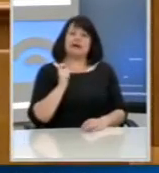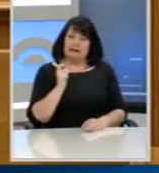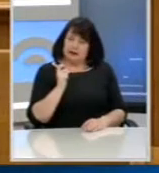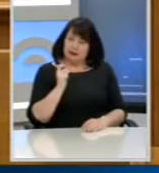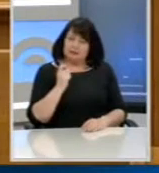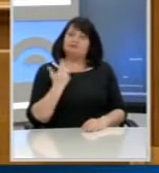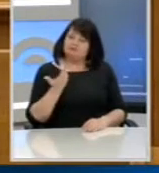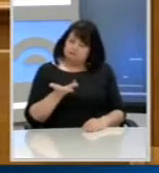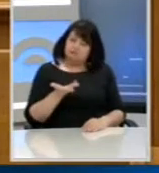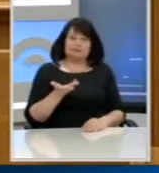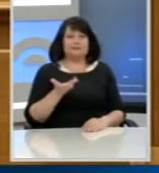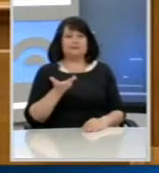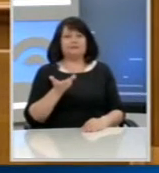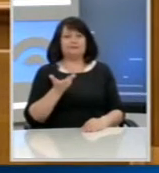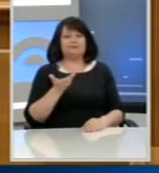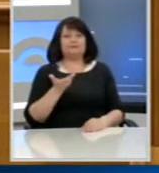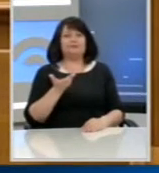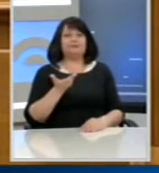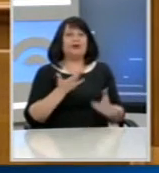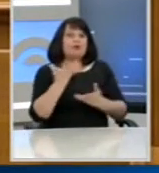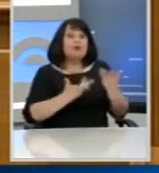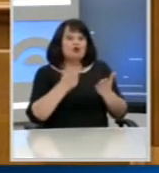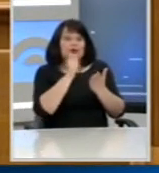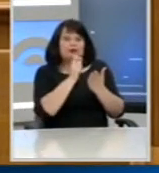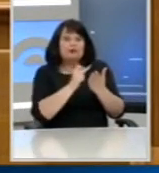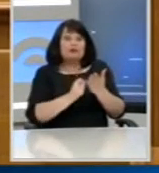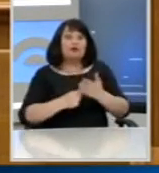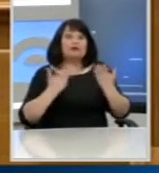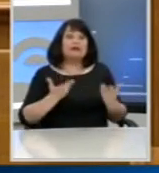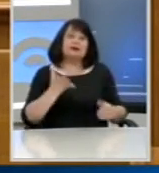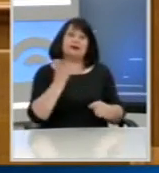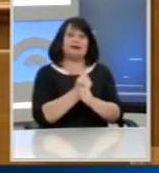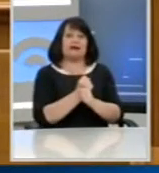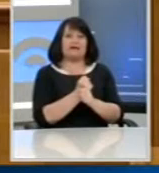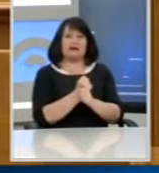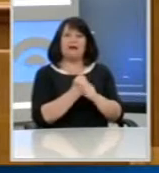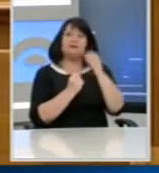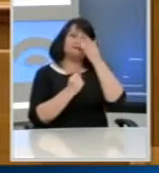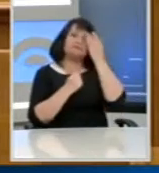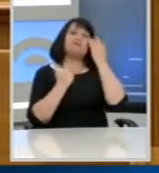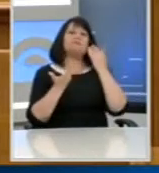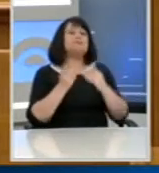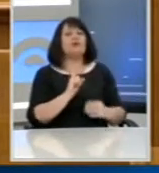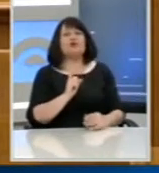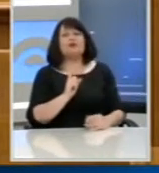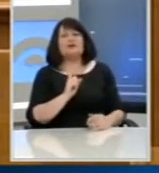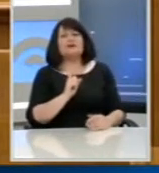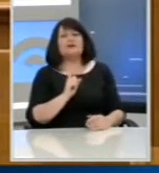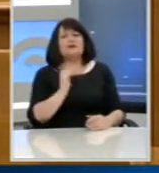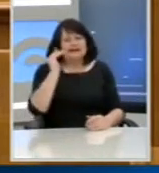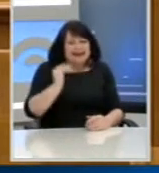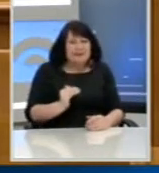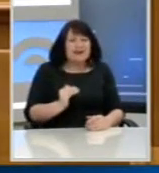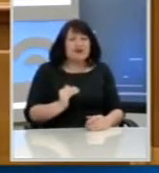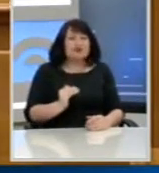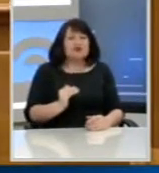βάση τους υφισταμένους προϋπολογισμούς, καταφέρνει όχι να μειώσει έστω και